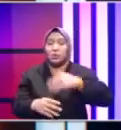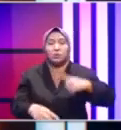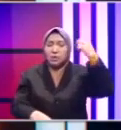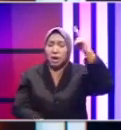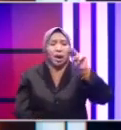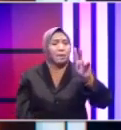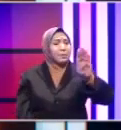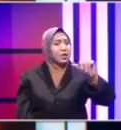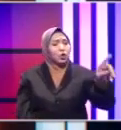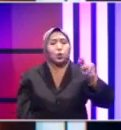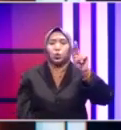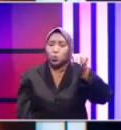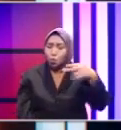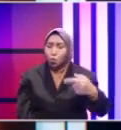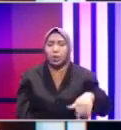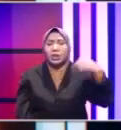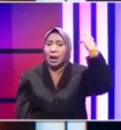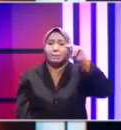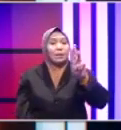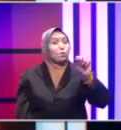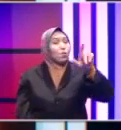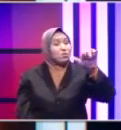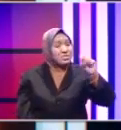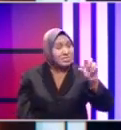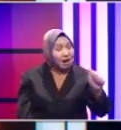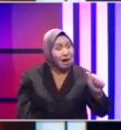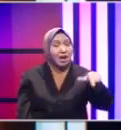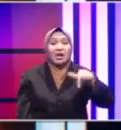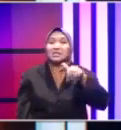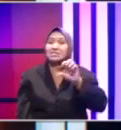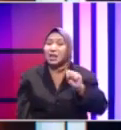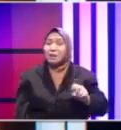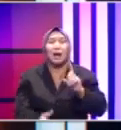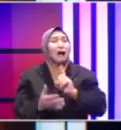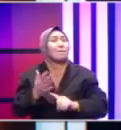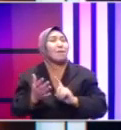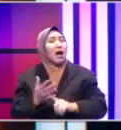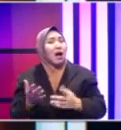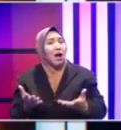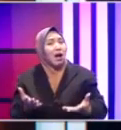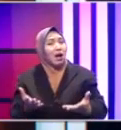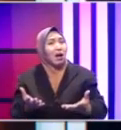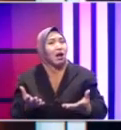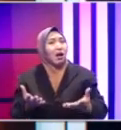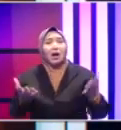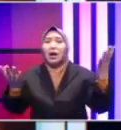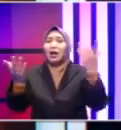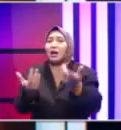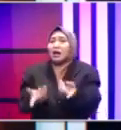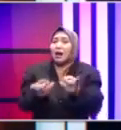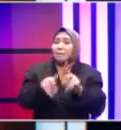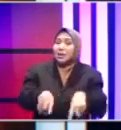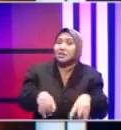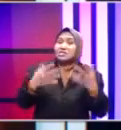Nuh Alaihissalam Nabi Musa Alaihissalam Apakah Hai Sunaryo yang berlaku